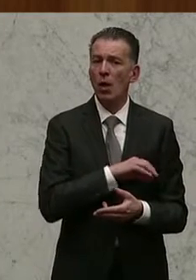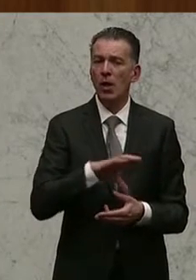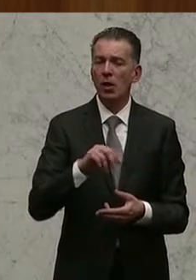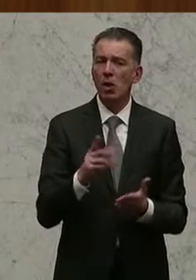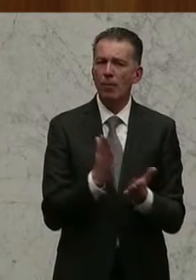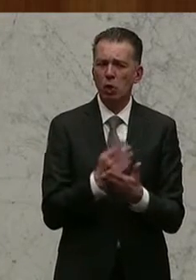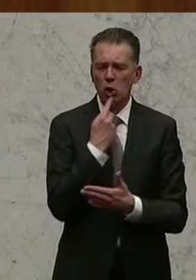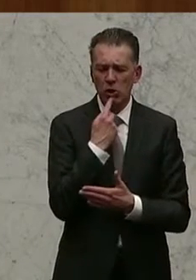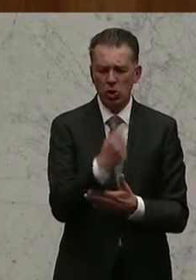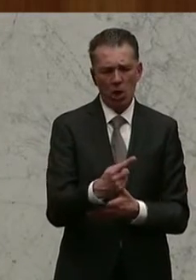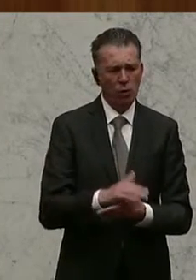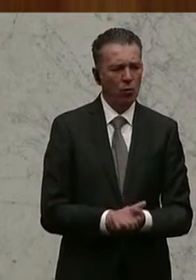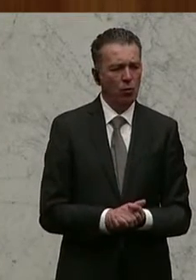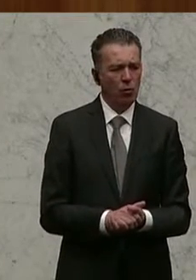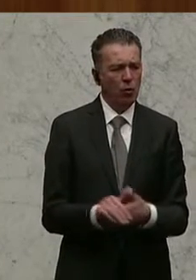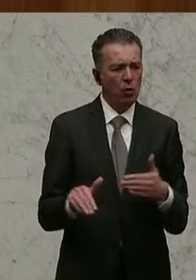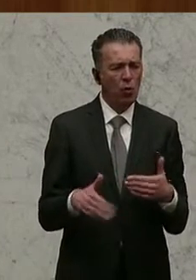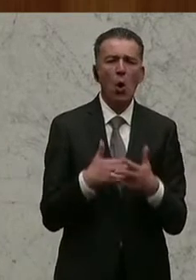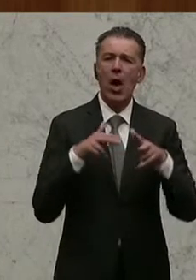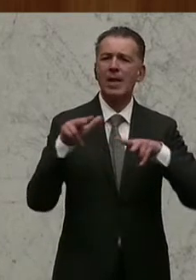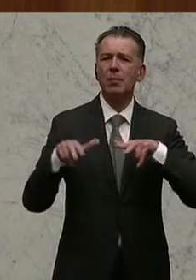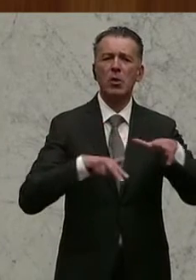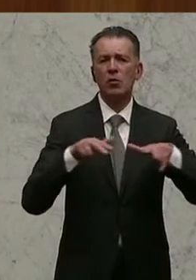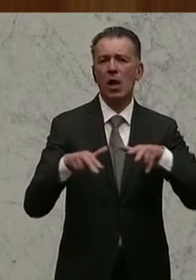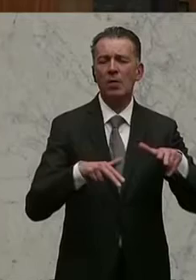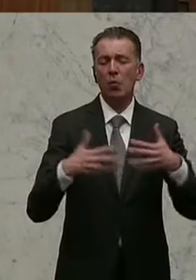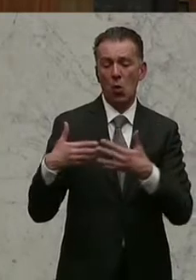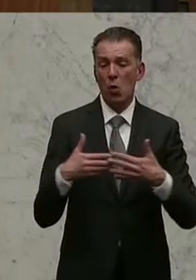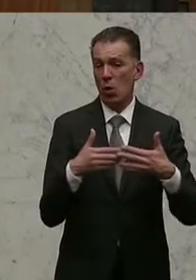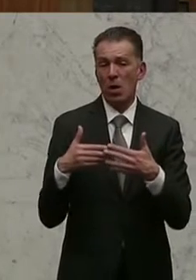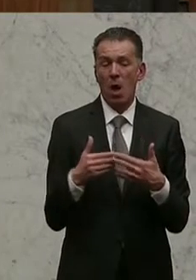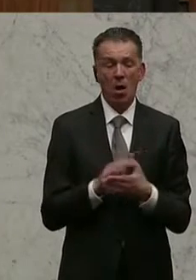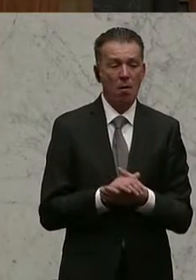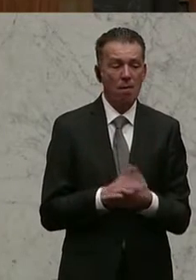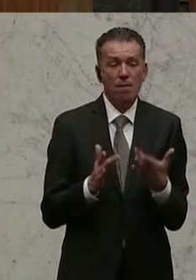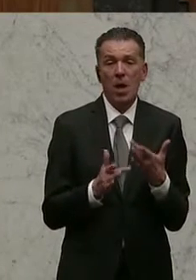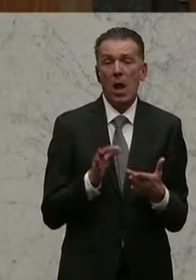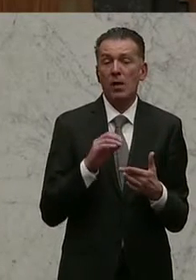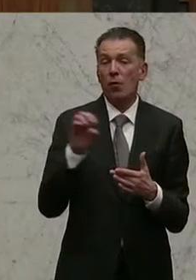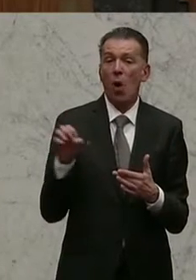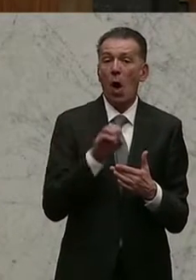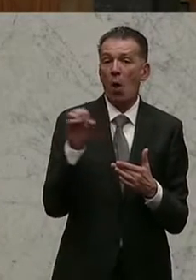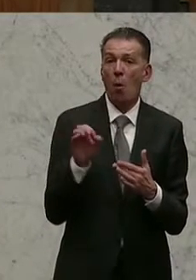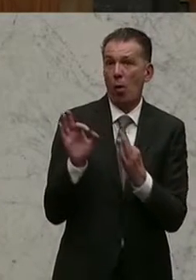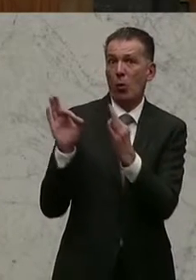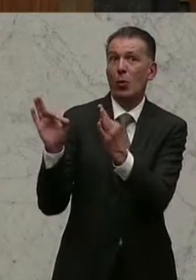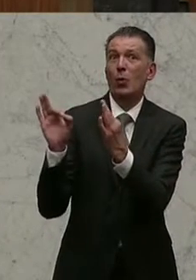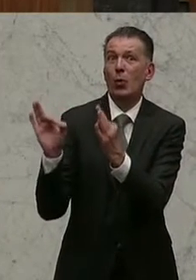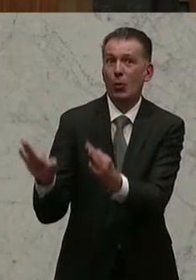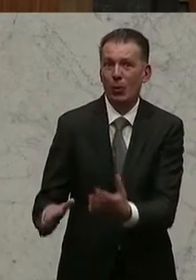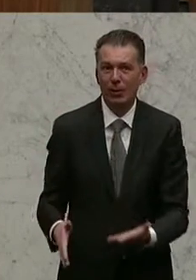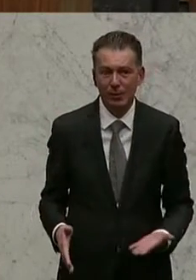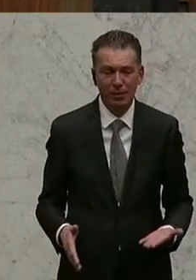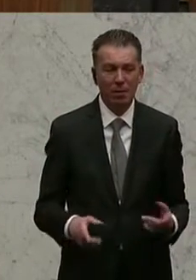schon angedeutet, die neue Administration in den USA wird sich vielleicht zum Segen für Europa auswirken. Wir